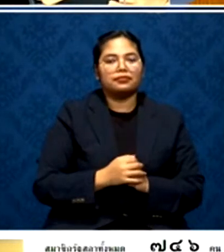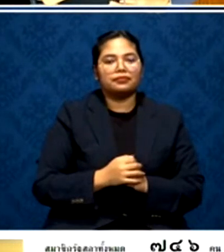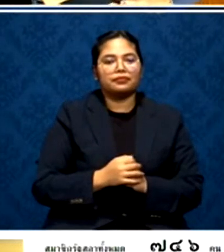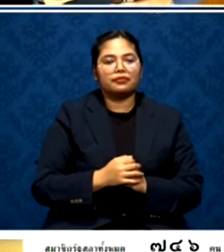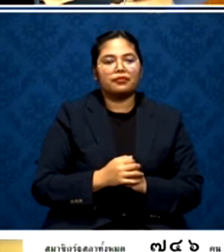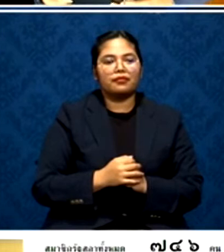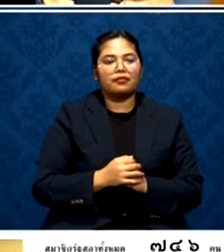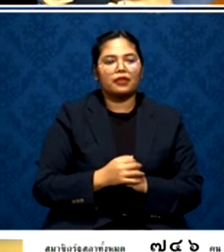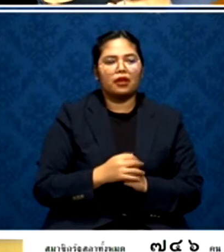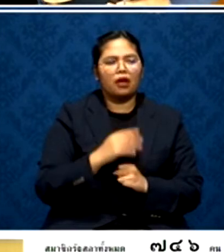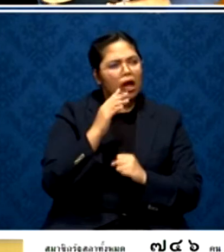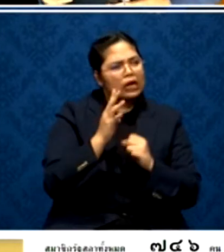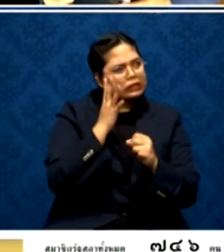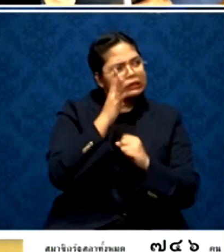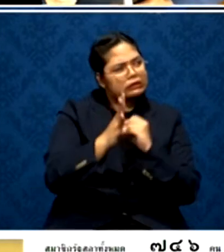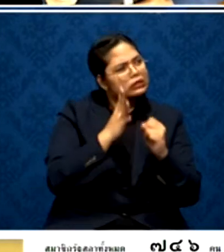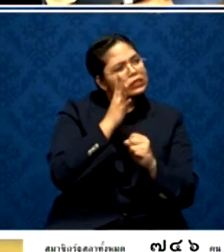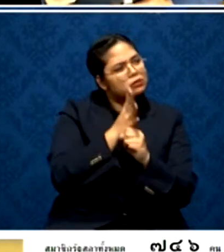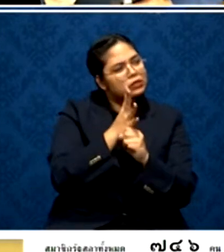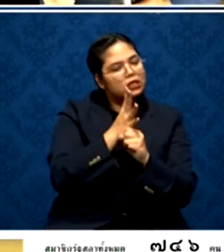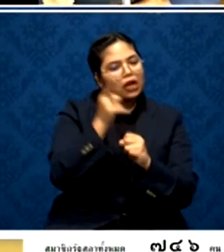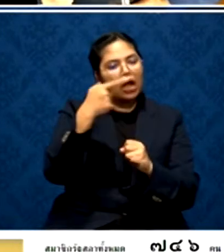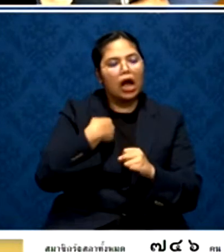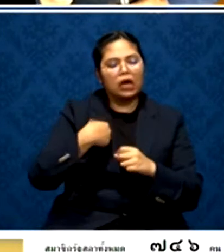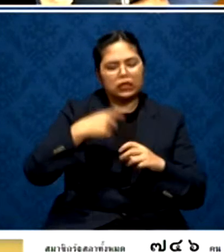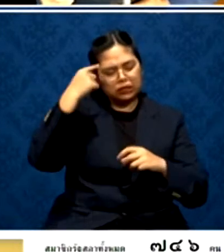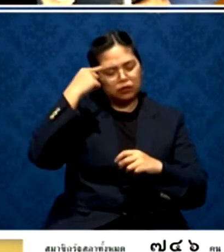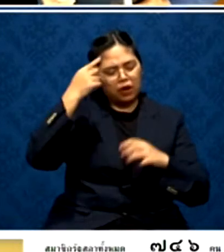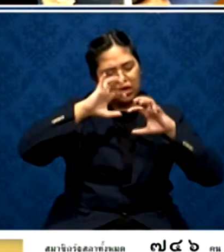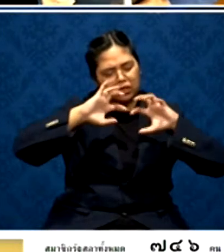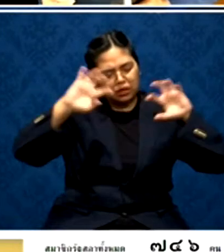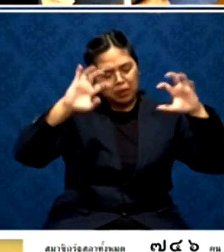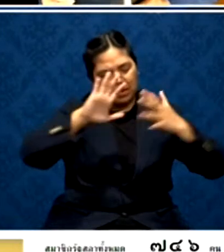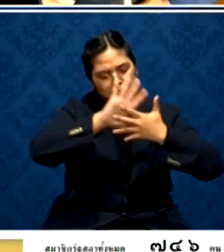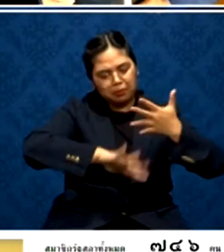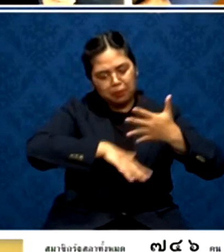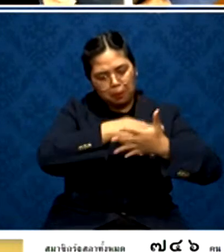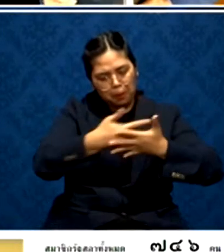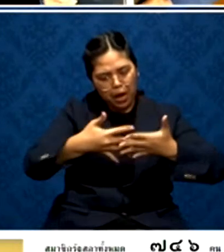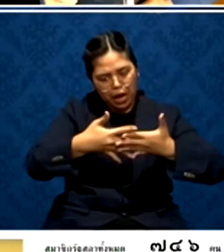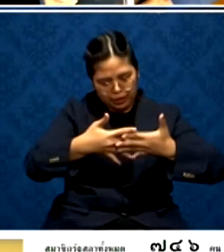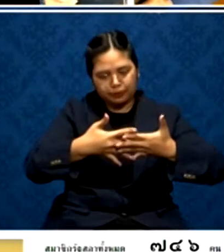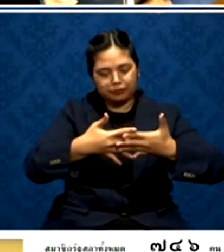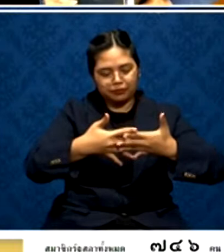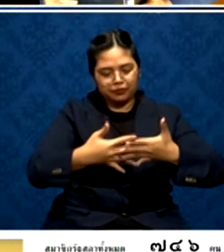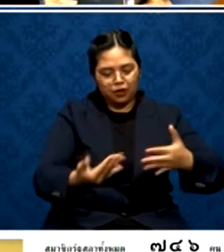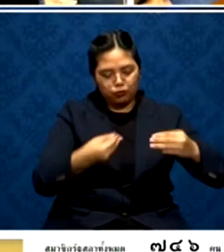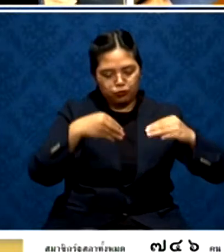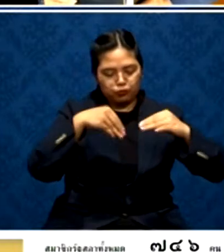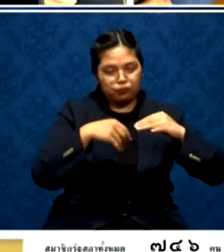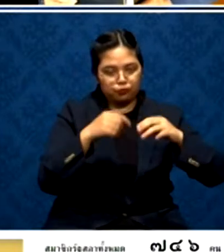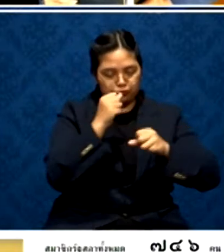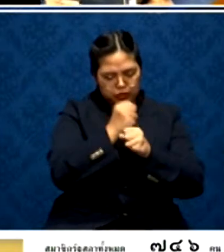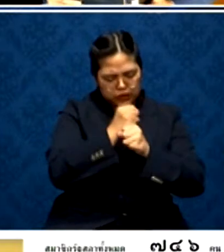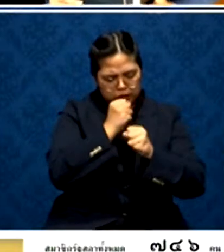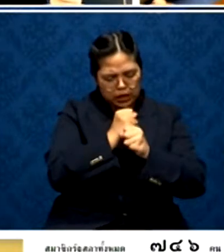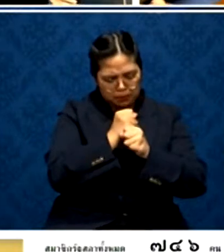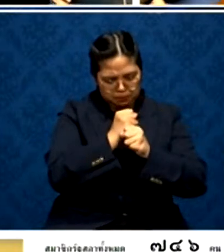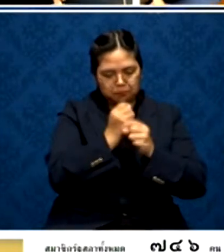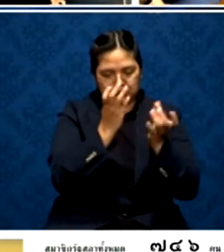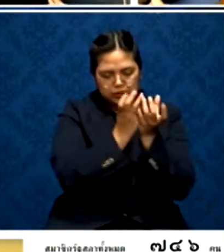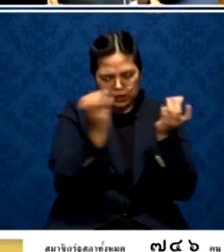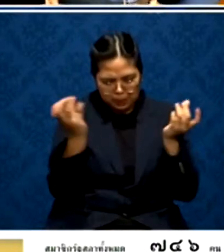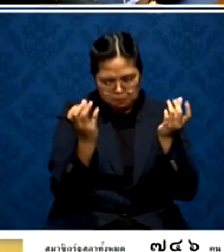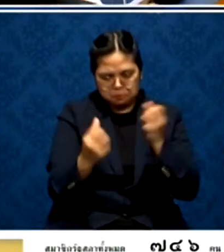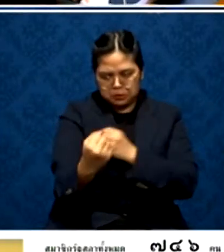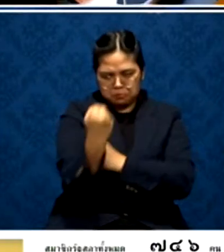จะเป็น4ปีที่รัฐบาลจะวางรากฐานและโครงสร้างพื้นฐานใหม่ให้กับประเทศโดยยึดหลักนิติธรรมที่เข้มแข็งและน่า